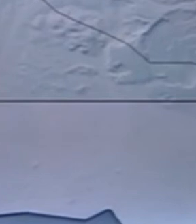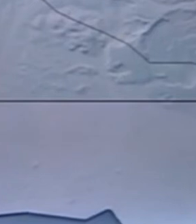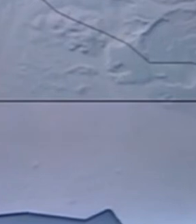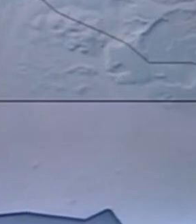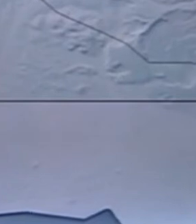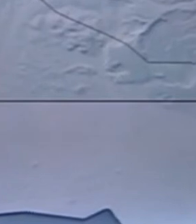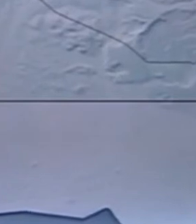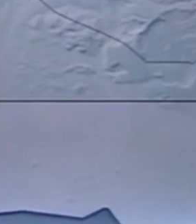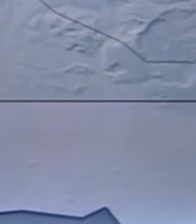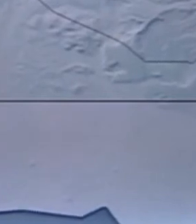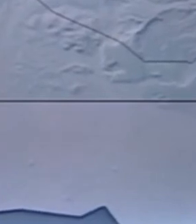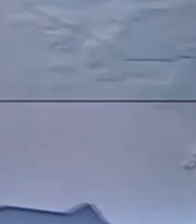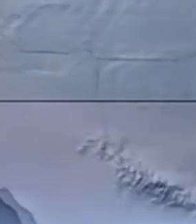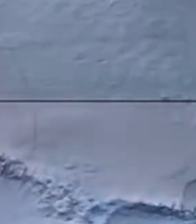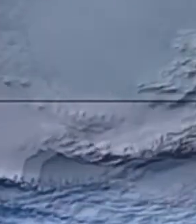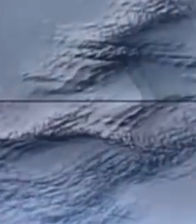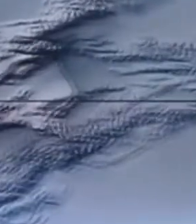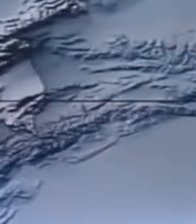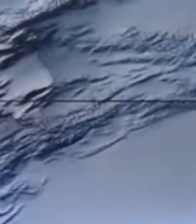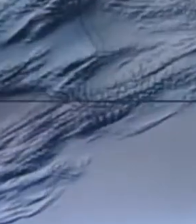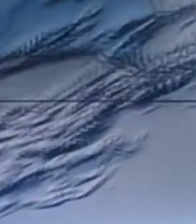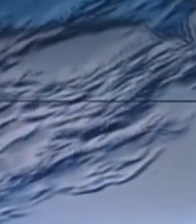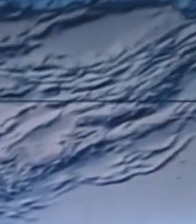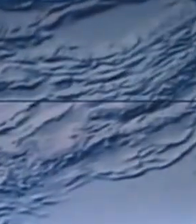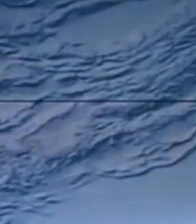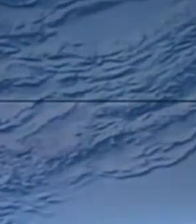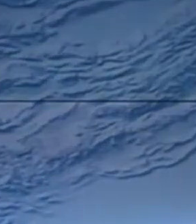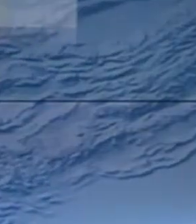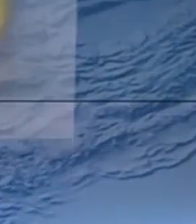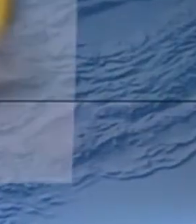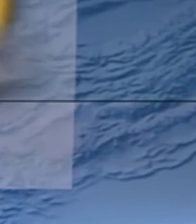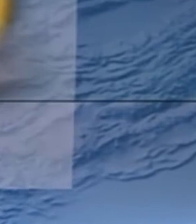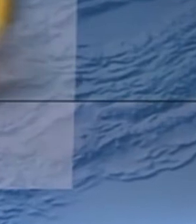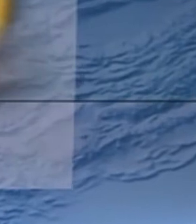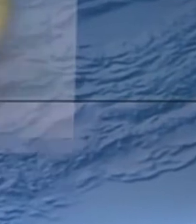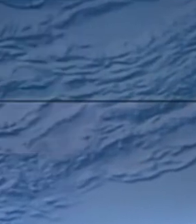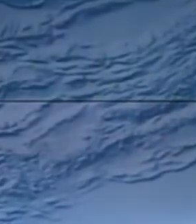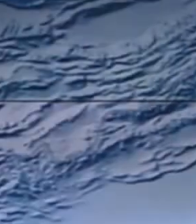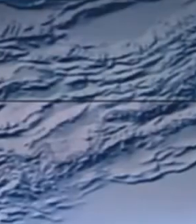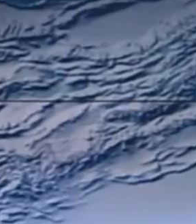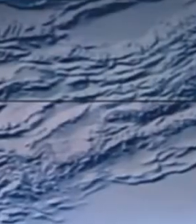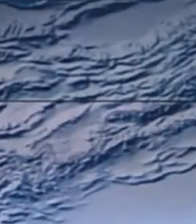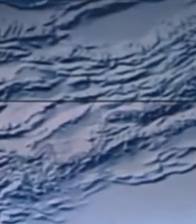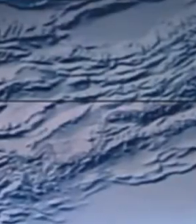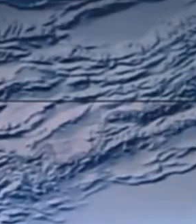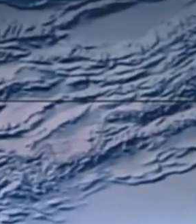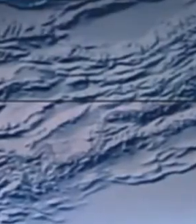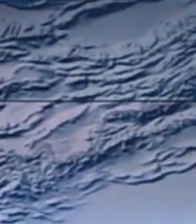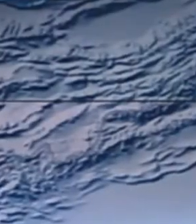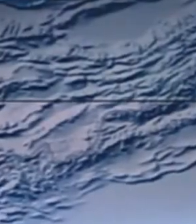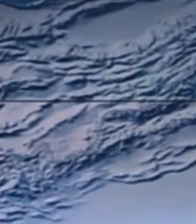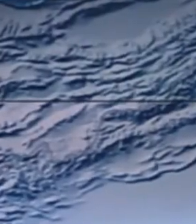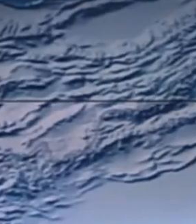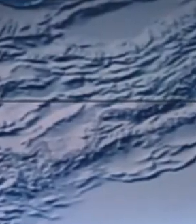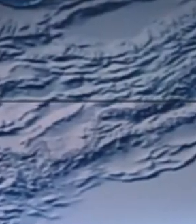түнде 14 градус жылы. Оңтүстік өңірлерде күн жауын-шашынды, Талдықорғанда бірақ күн ашық, термометр бағаны